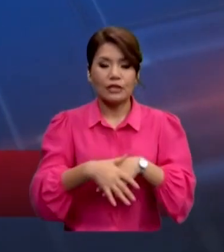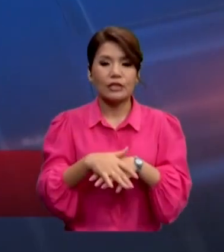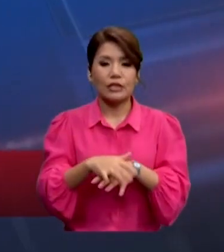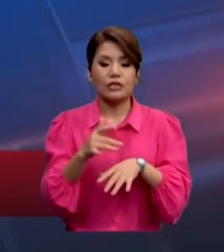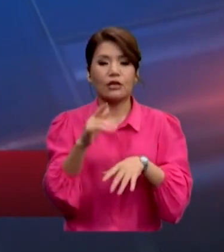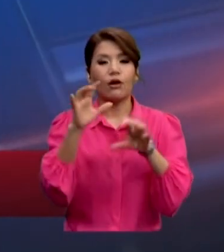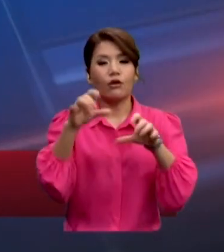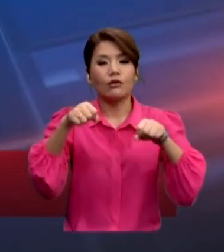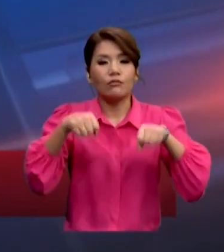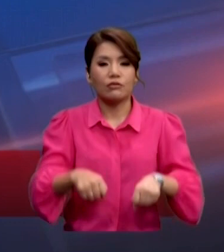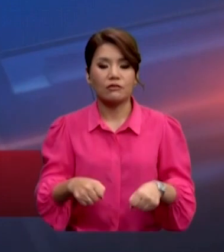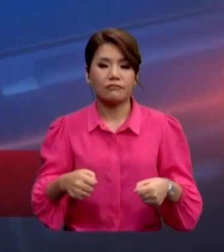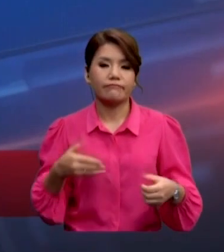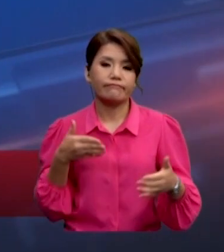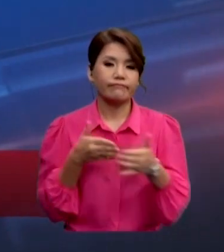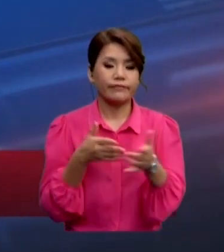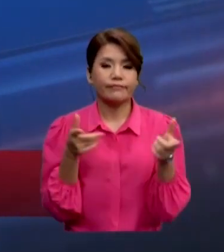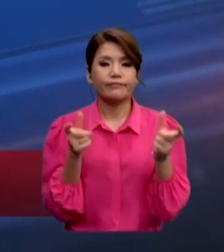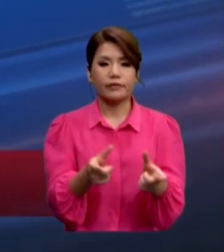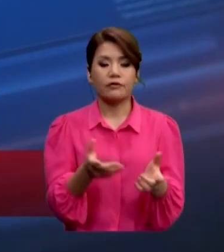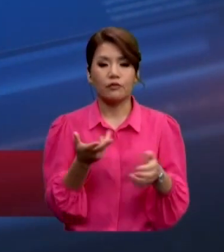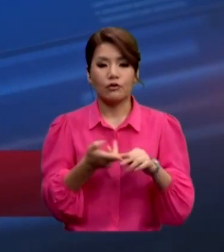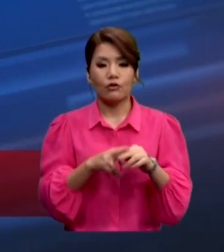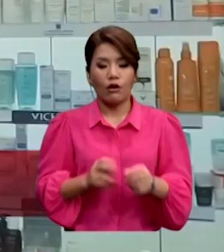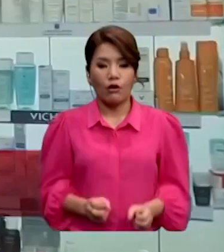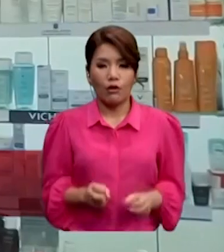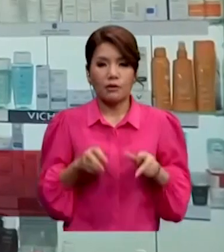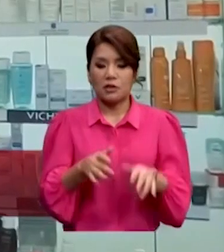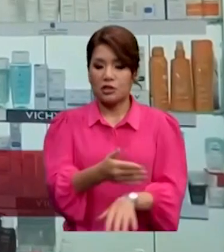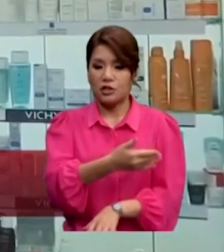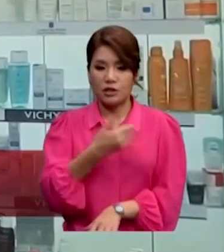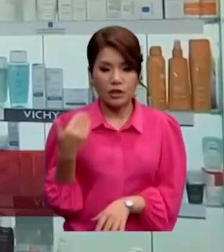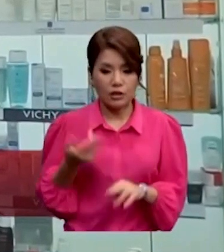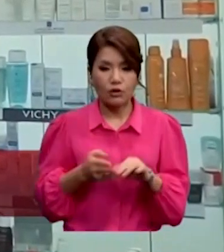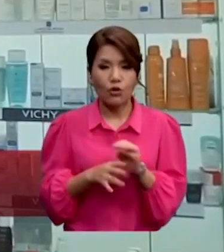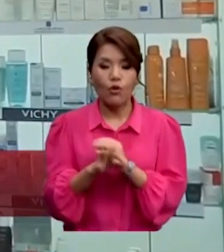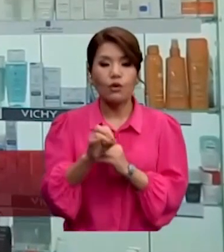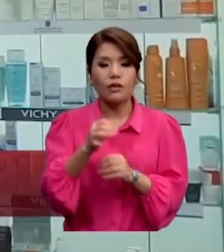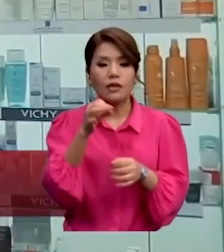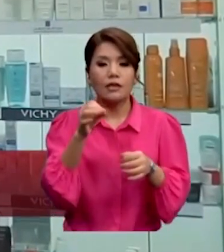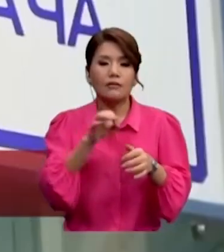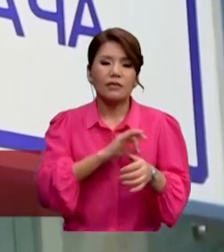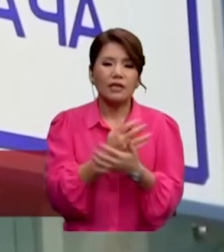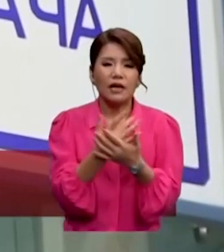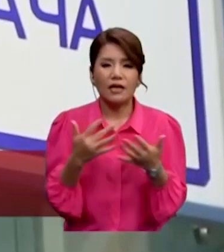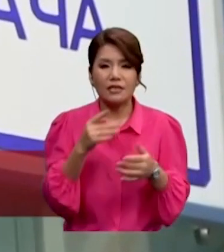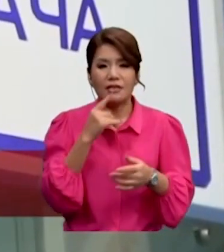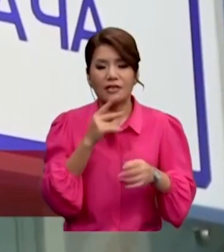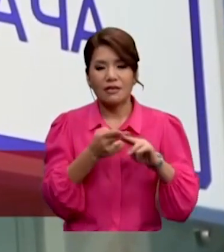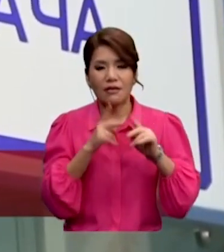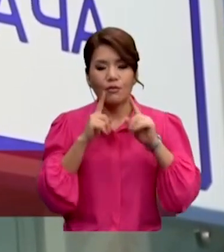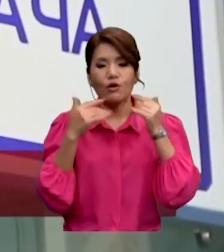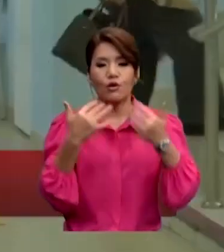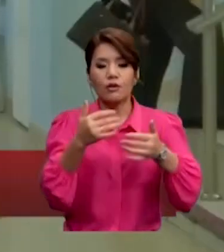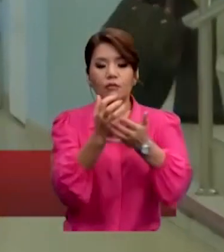адамдардың конституциялық құқығын шектейді ол. Себебі ол қылмыс жасап отқан жоқ. Мәмс жүйесінің тиімсіз жұмысын әбден сынаған депутаттар ол